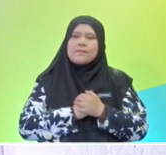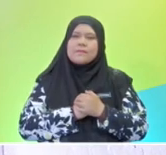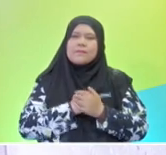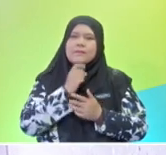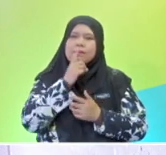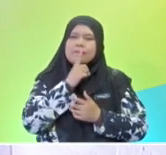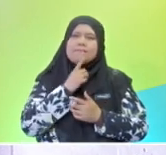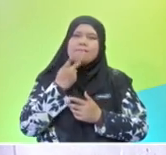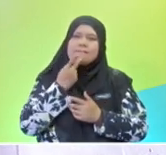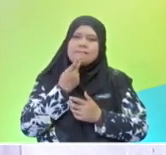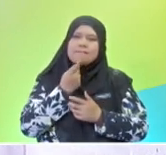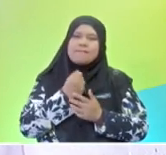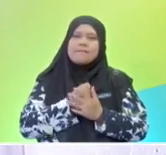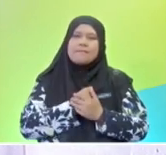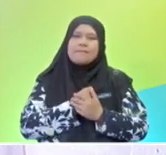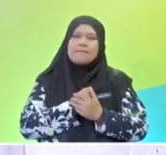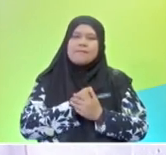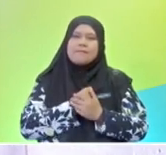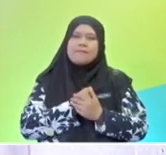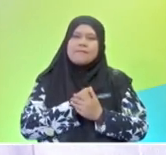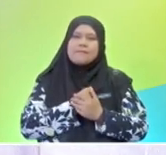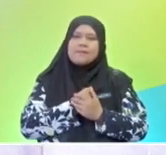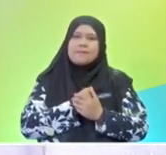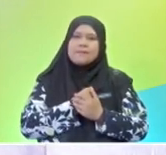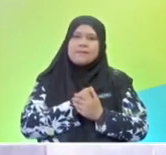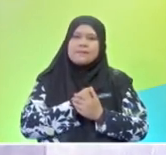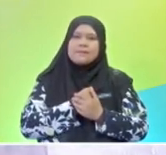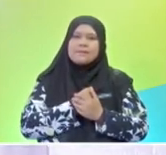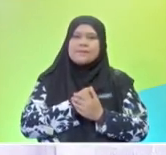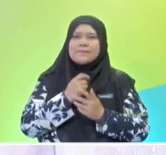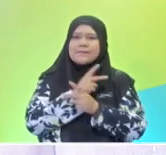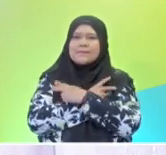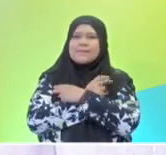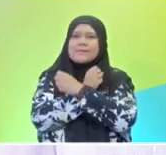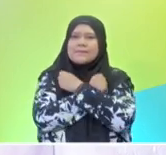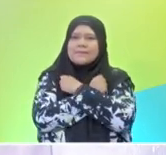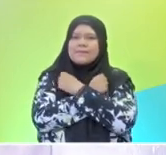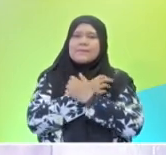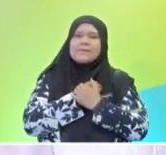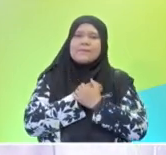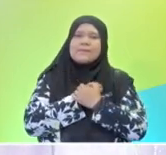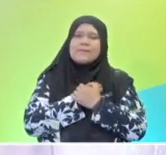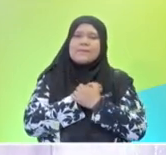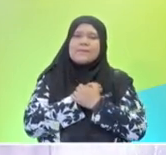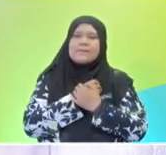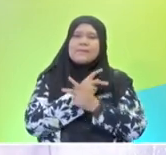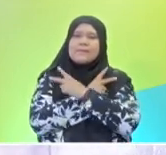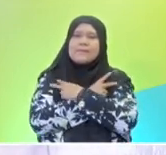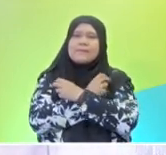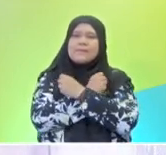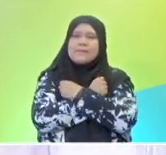jambu. Merah jambu di situ. Kasih sayang. Kasih